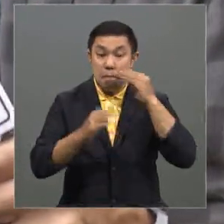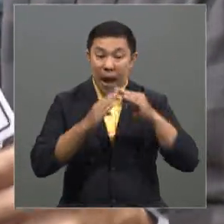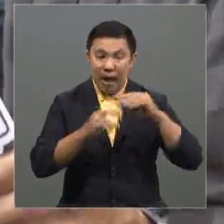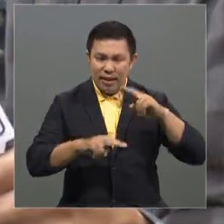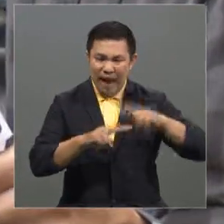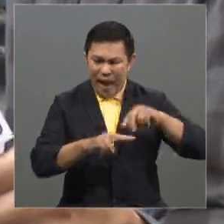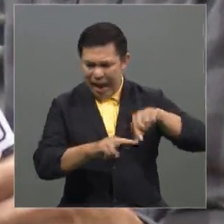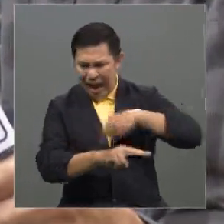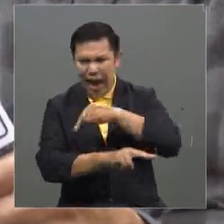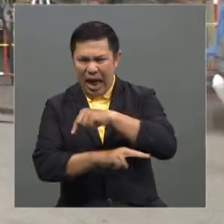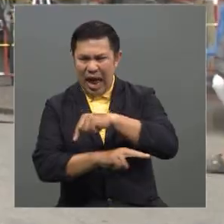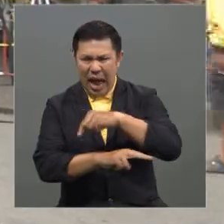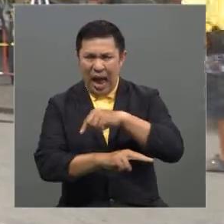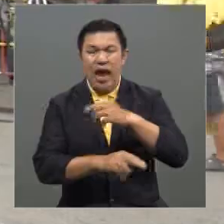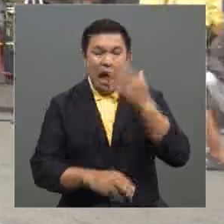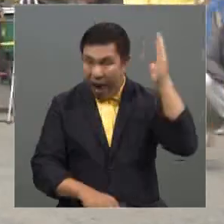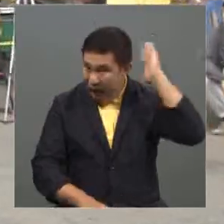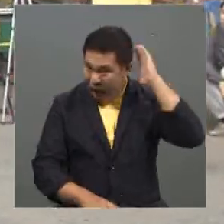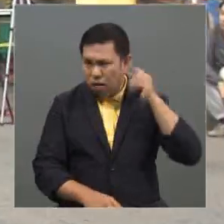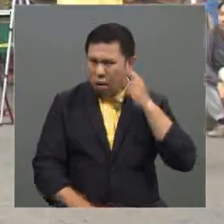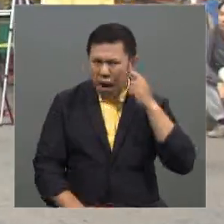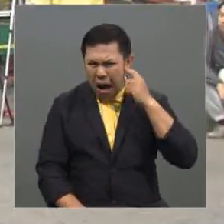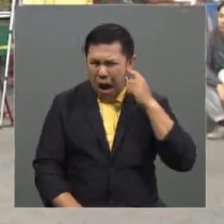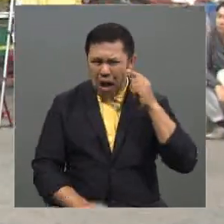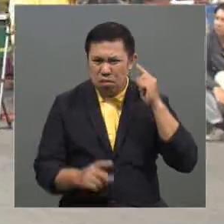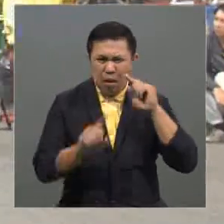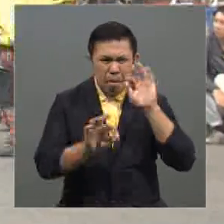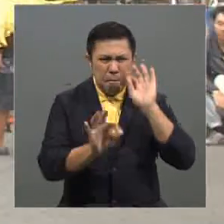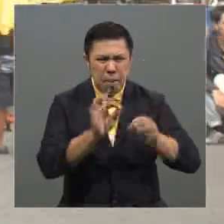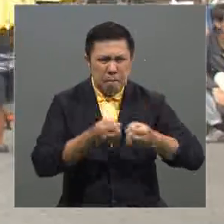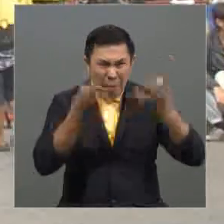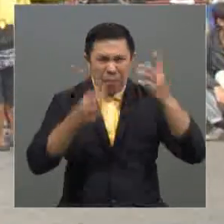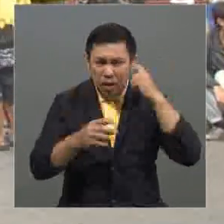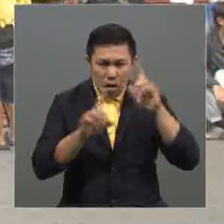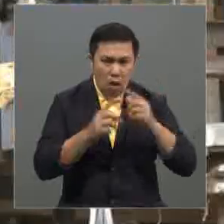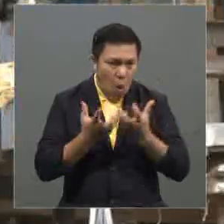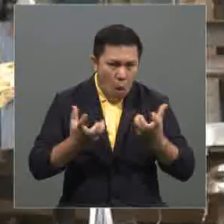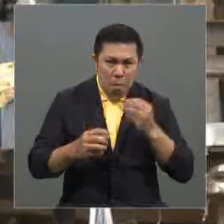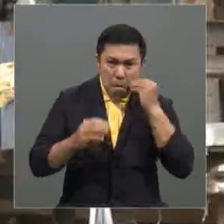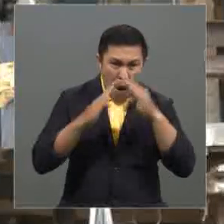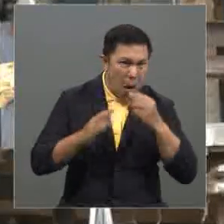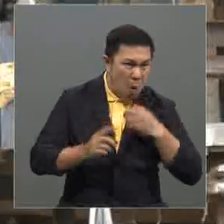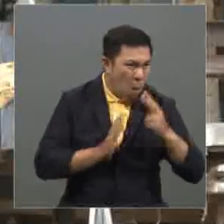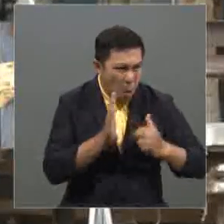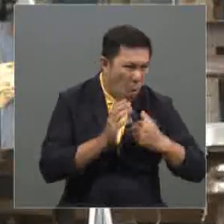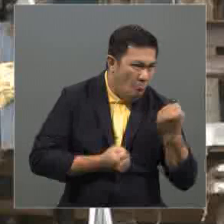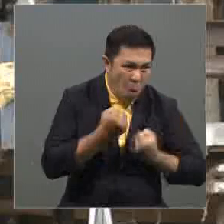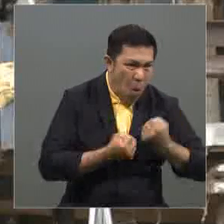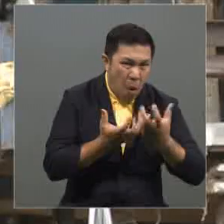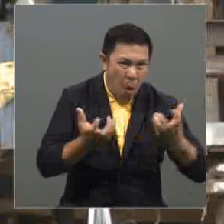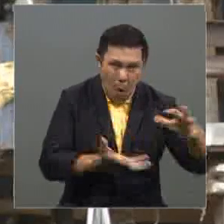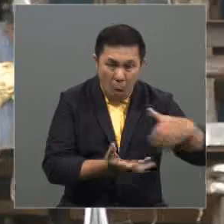งอยู่ด้านหลังโพเพลสนะคะตอนนั้นเนี่ยเธอบอกว่าได้ยินเสียงดังคล้ายประทัดจริงๆตั้งใจจะวิ่งเข้าไปเก็บของที่บ้านแต่ว่าไม่ทันเพราะว่าเ